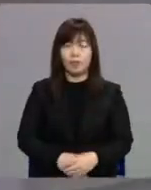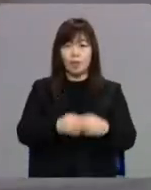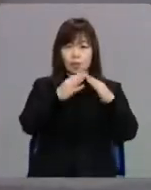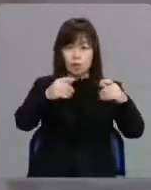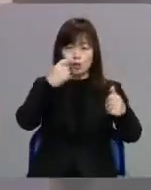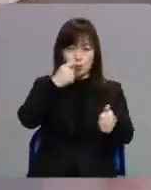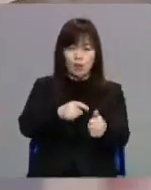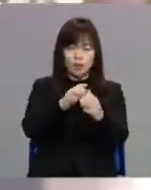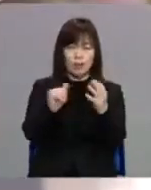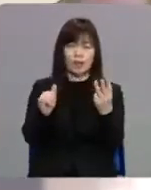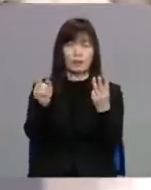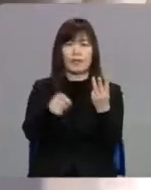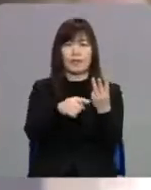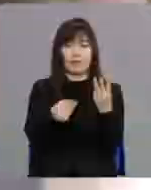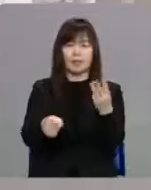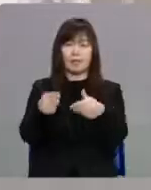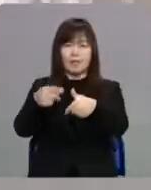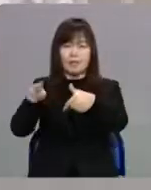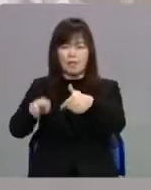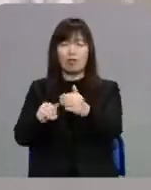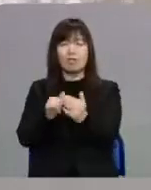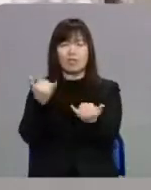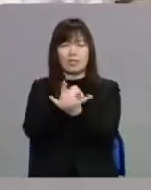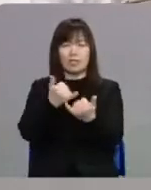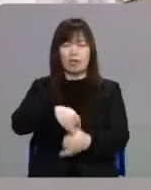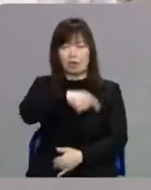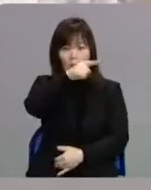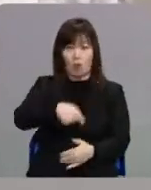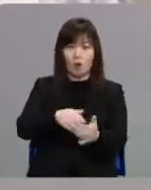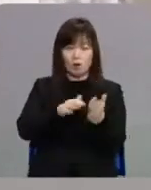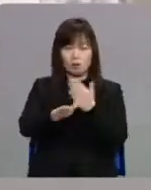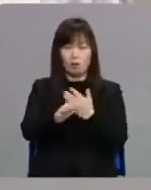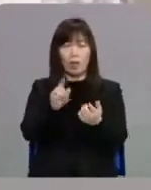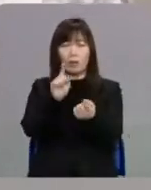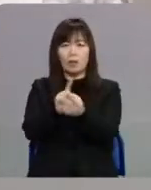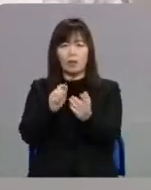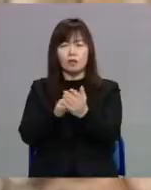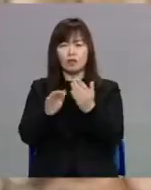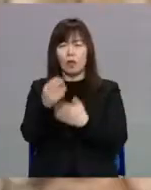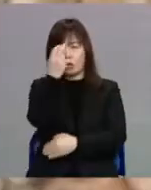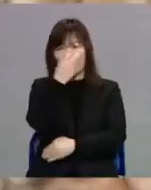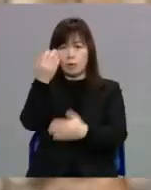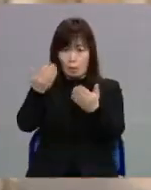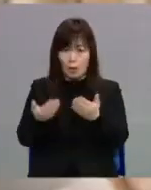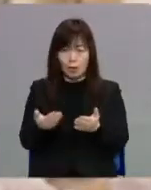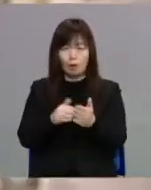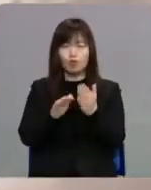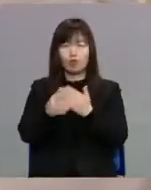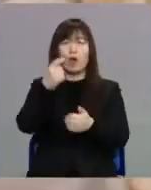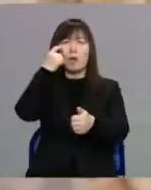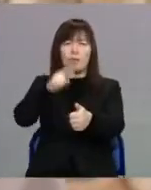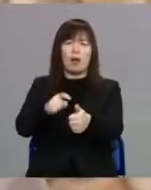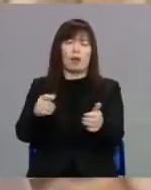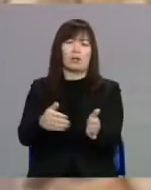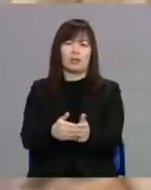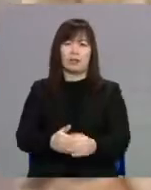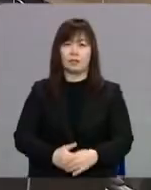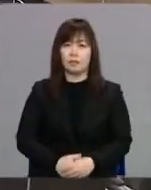전주 확진자 3명은 인천의 친척집에 다녀온 뒤 접촉자로 분류돼 검사를 받은 결과 양성 판정을